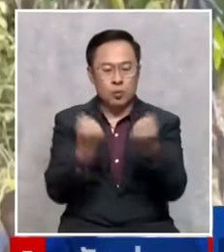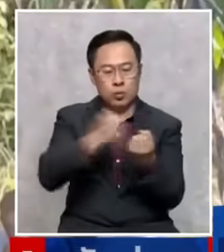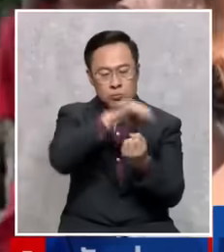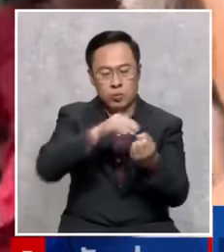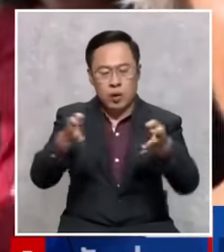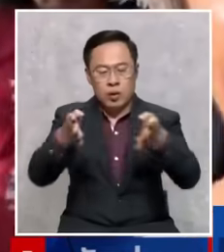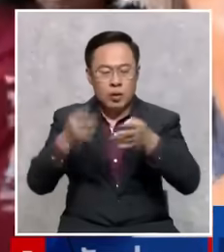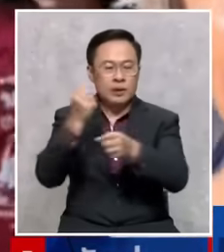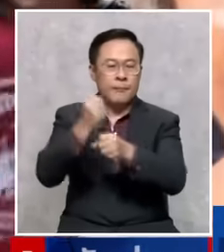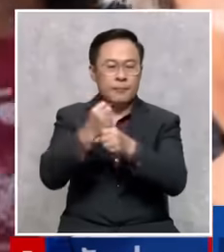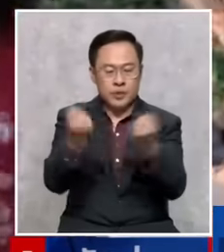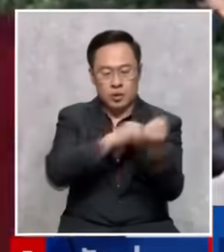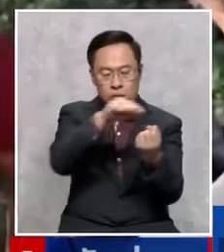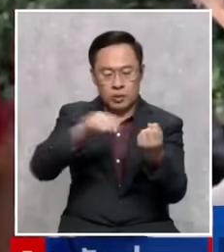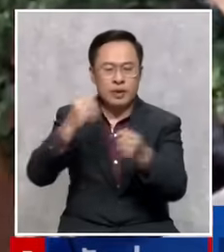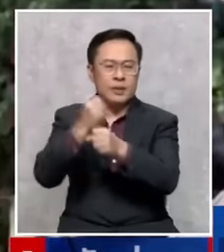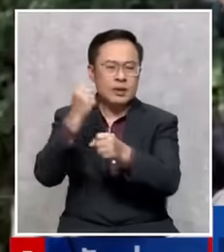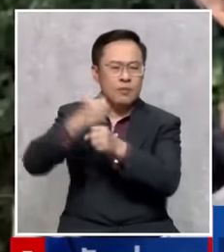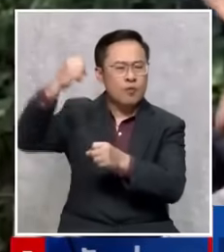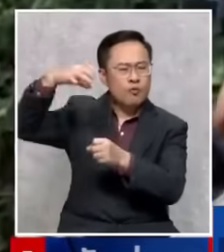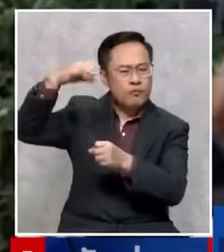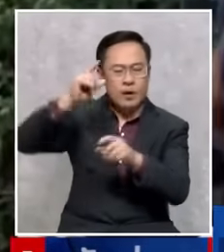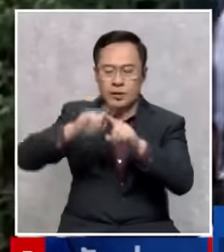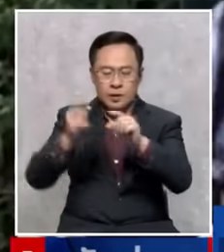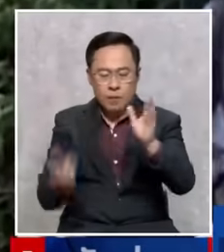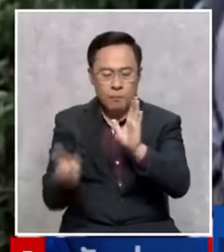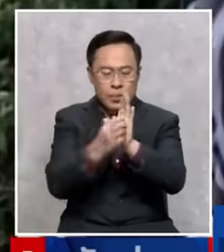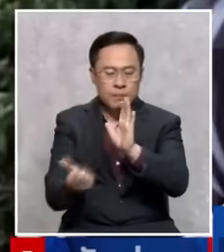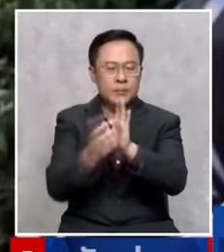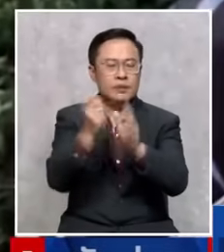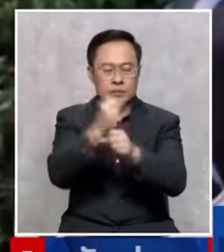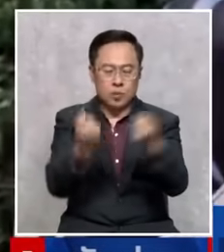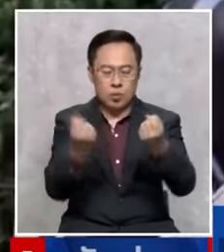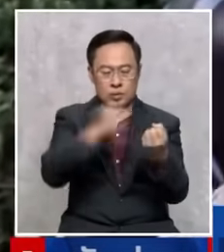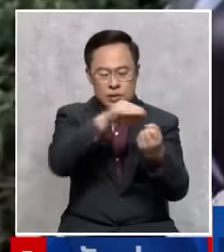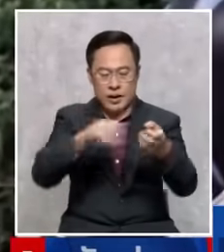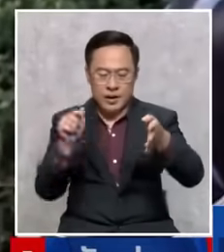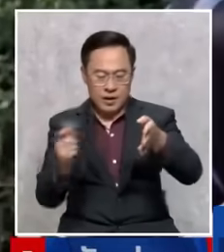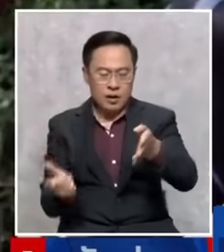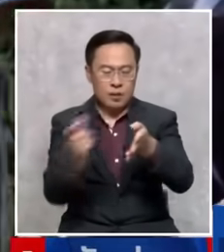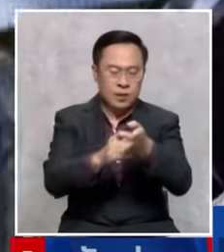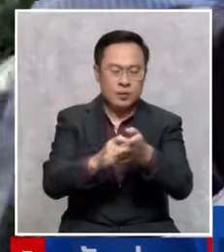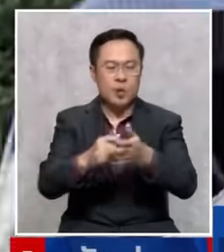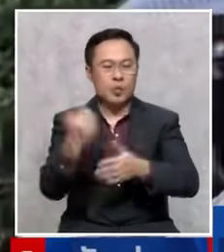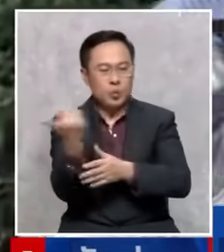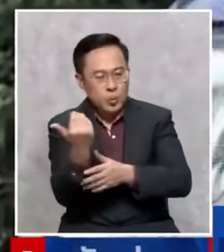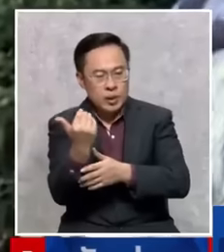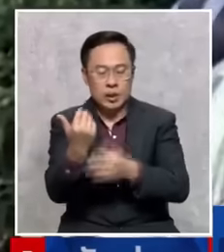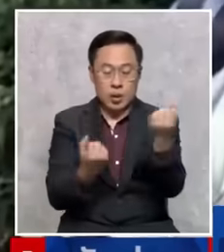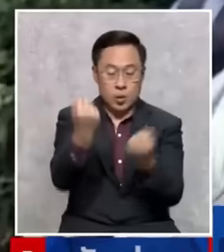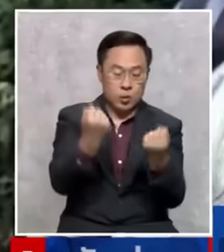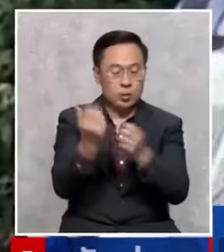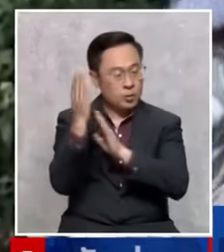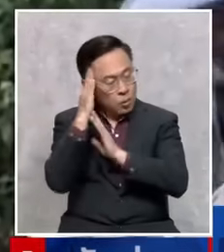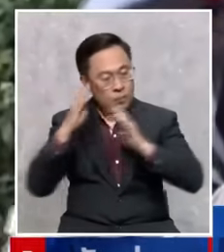ก็มักจะไปคนเดียวนอนคนเดียวตลอดเพราะไม่มีครอบครัวนะคะเมื่อวานนี้เพื่อนมาขอจอดนอนแคมปิ้งอยู่ในหมู่บ้าน